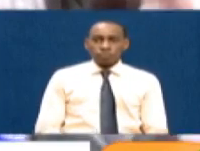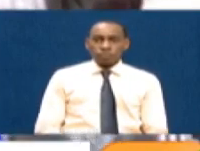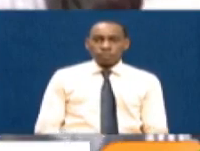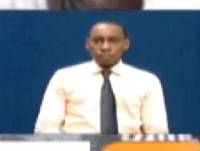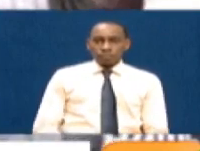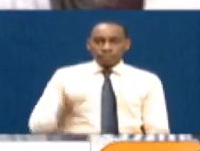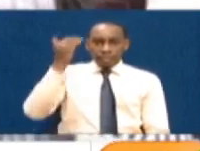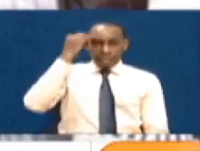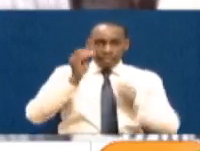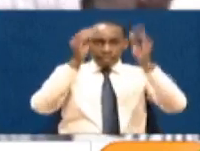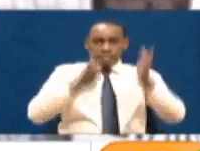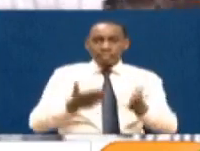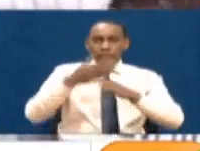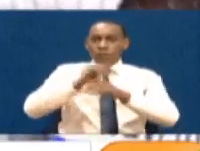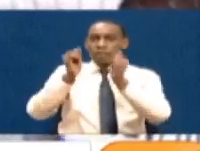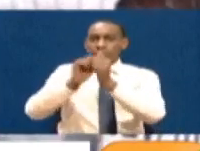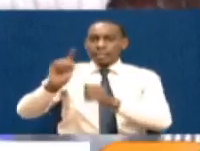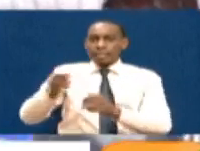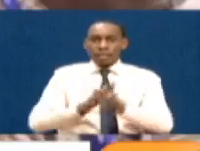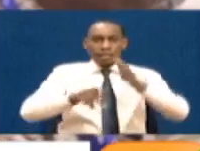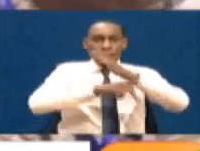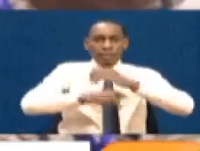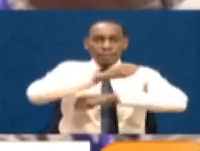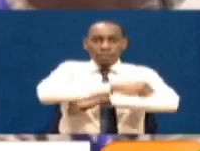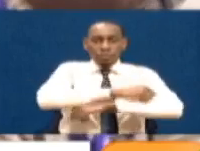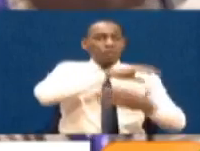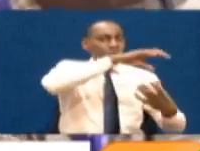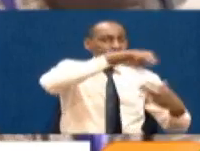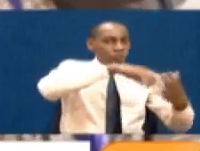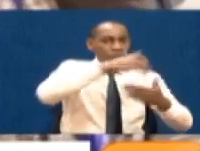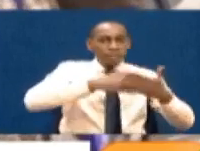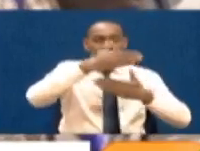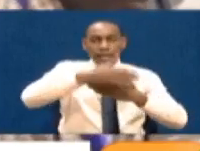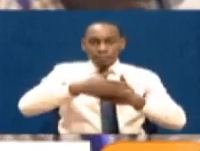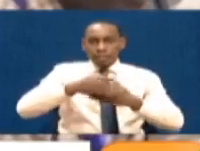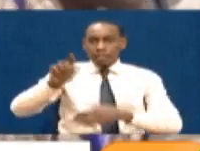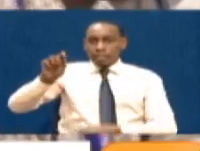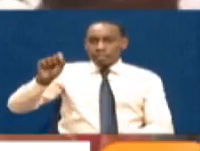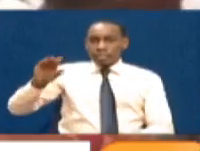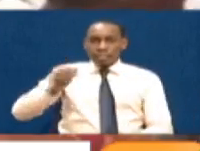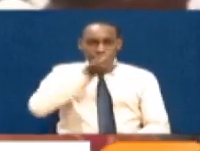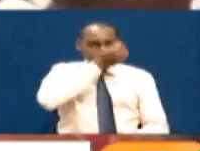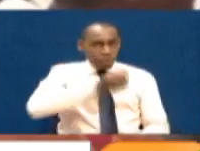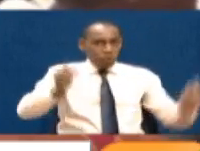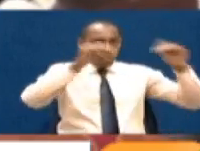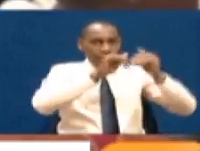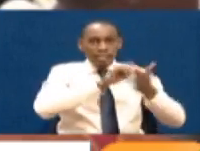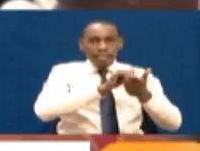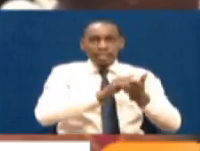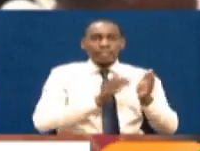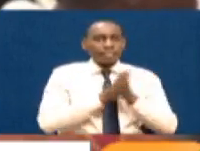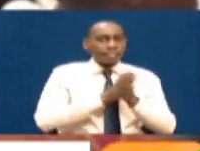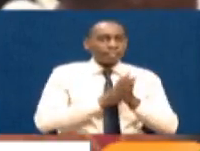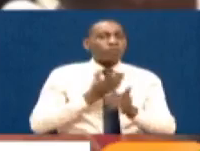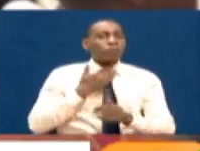Walimu wakuu zaidi ya 10,000 kutoka shule za msingi wameacha solemba baada ya mwajiri wao kususia kikao walichotamani sana